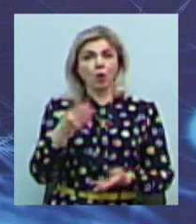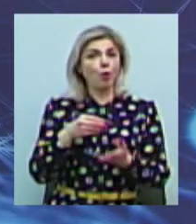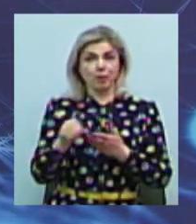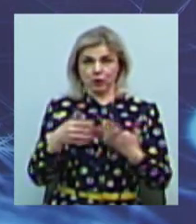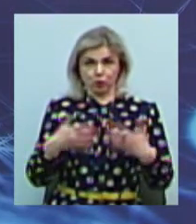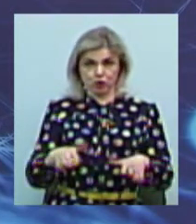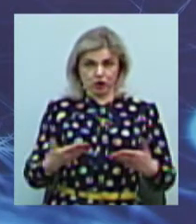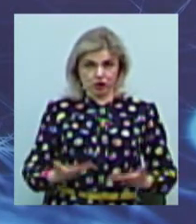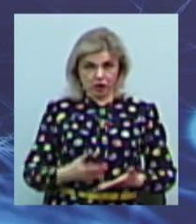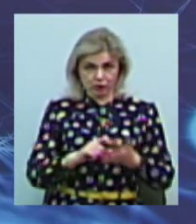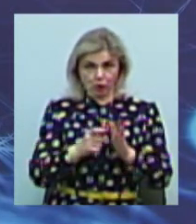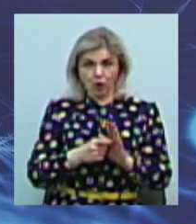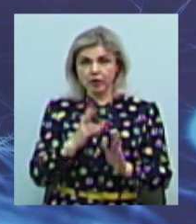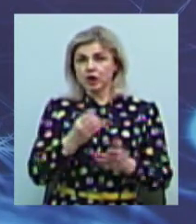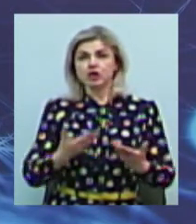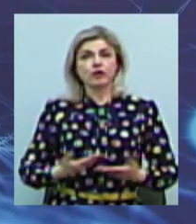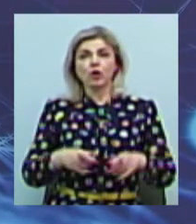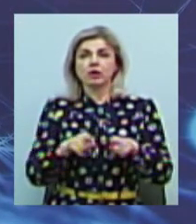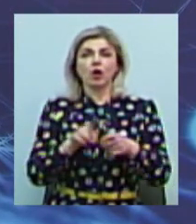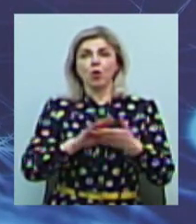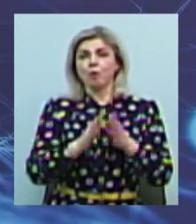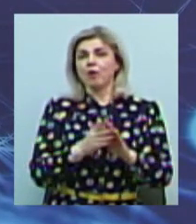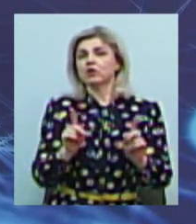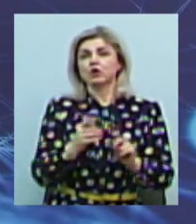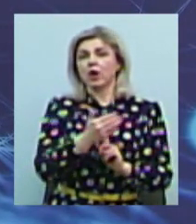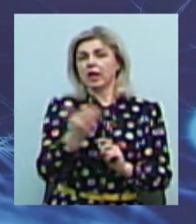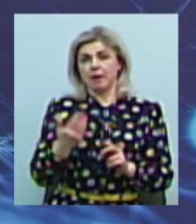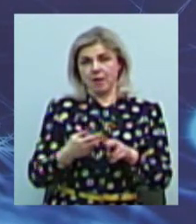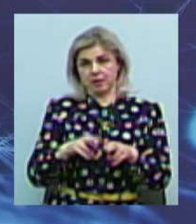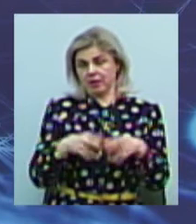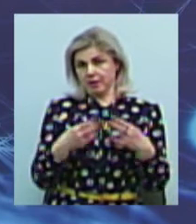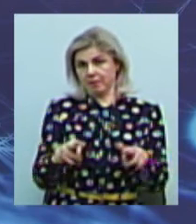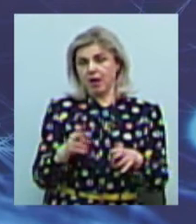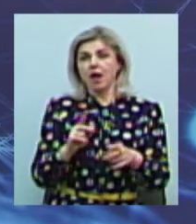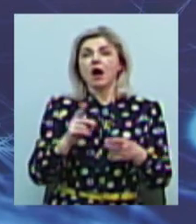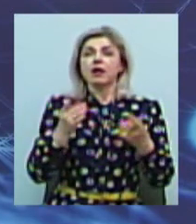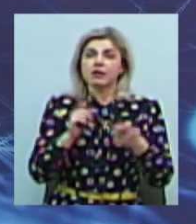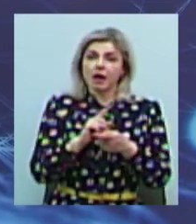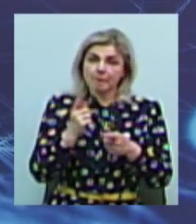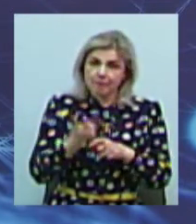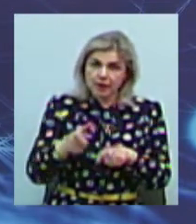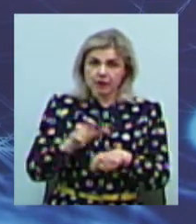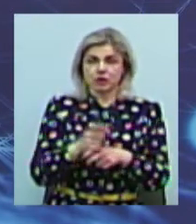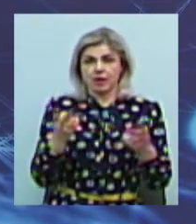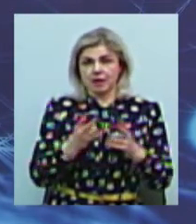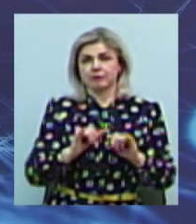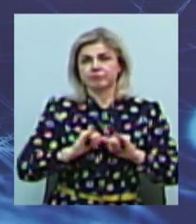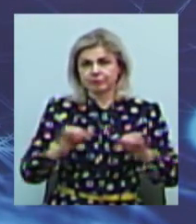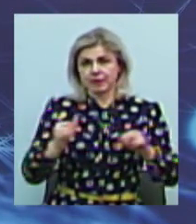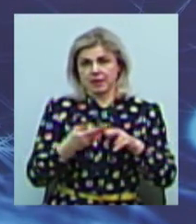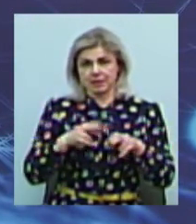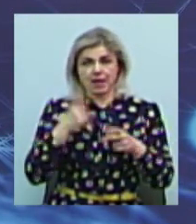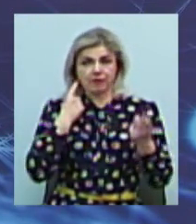не живуть в якихось таких умовах, що їм це не потрібно. Просто ще більше потрібно розповсюджувати цю